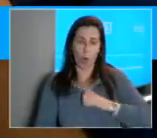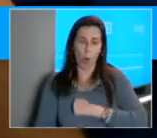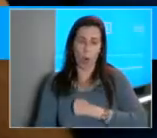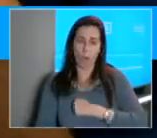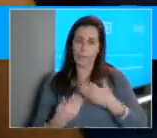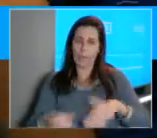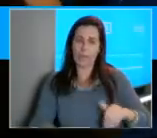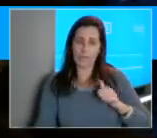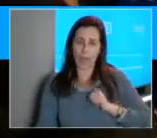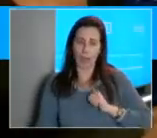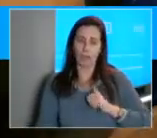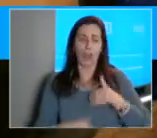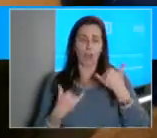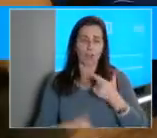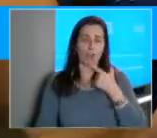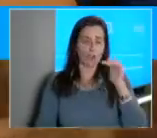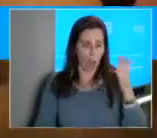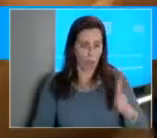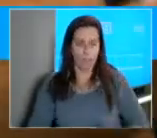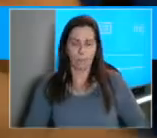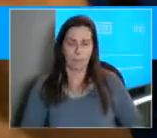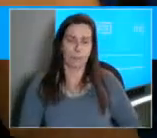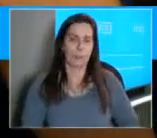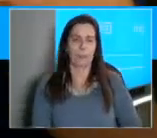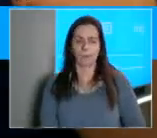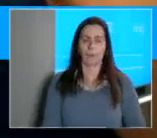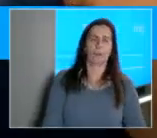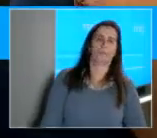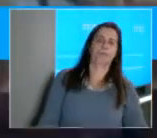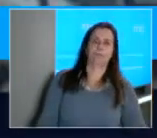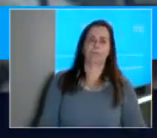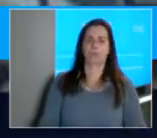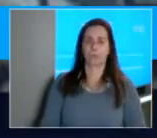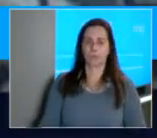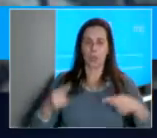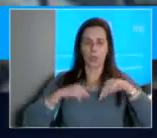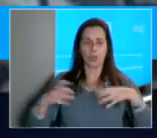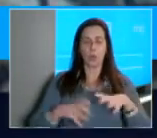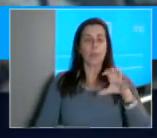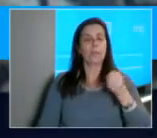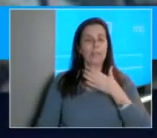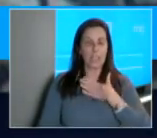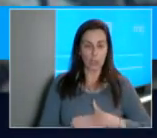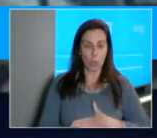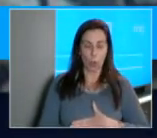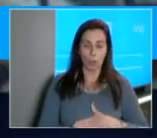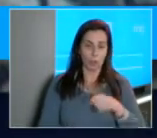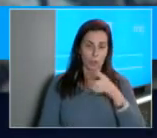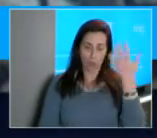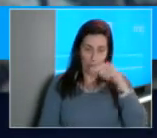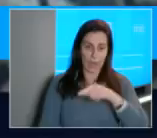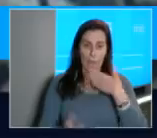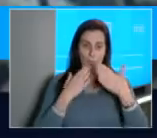ונכי צה"ל. אנחנו עכשיו אומרים שלום למתן פלג, יושב ראש תנועת אם תרצו,